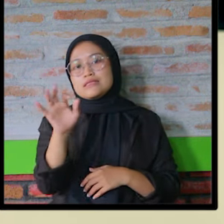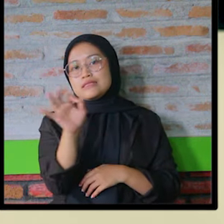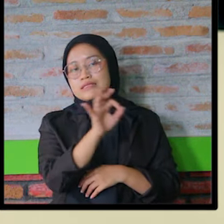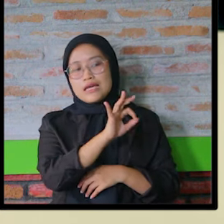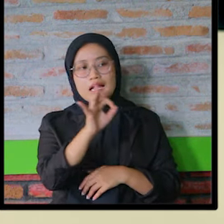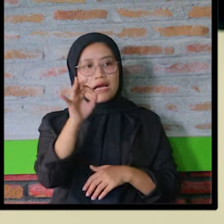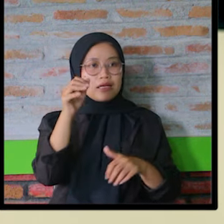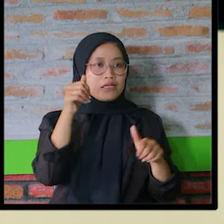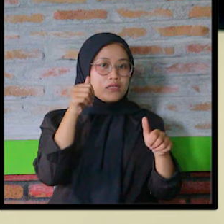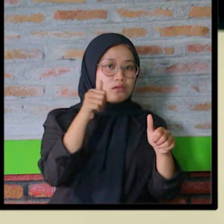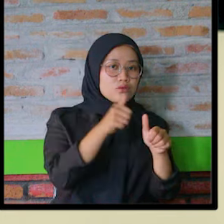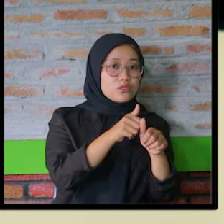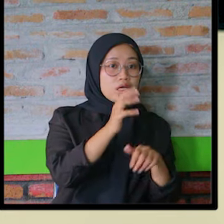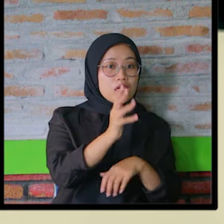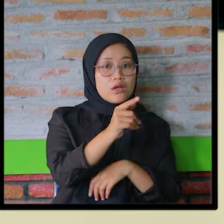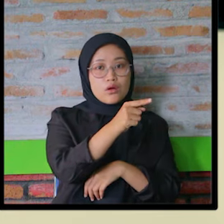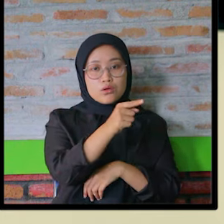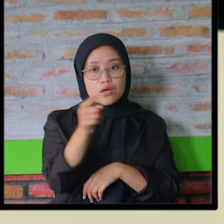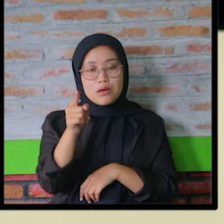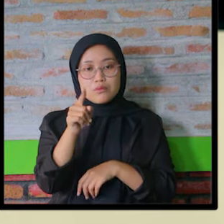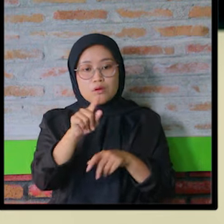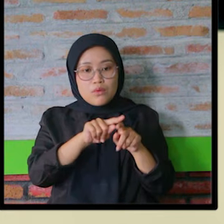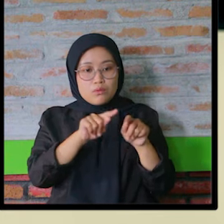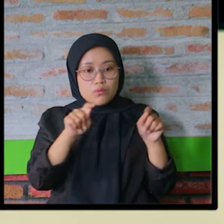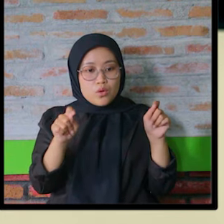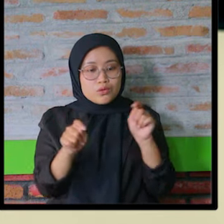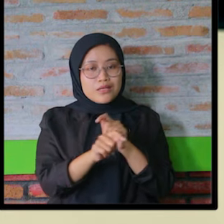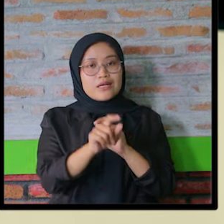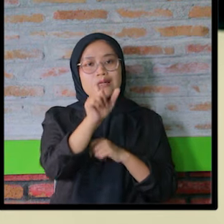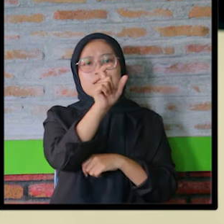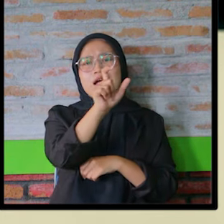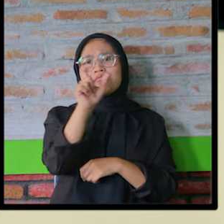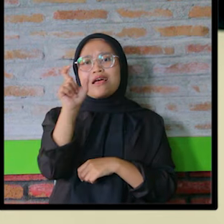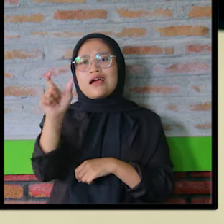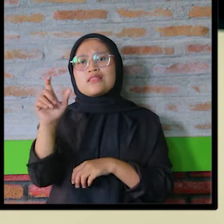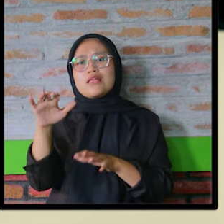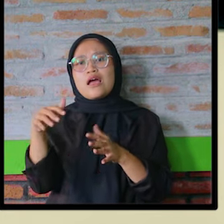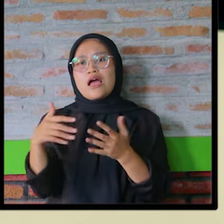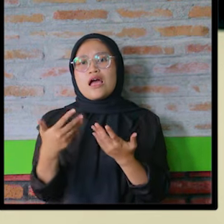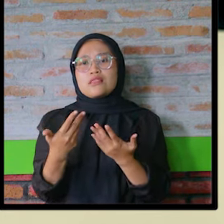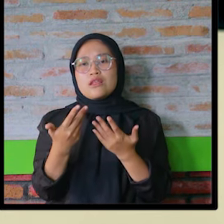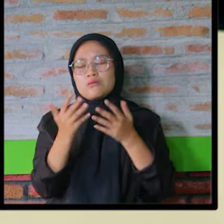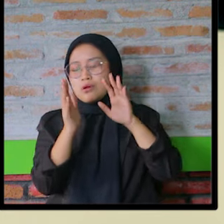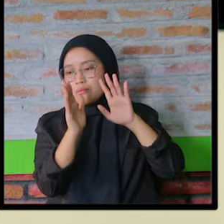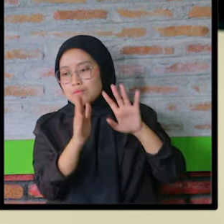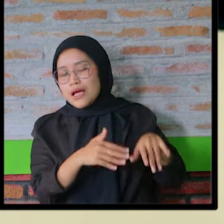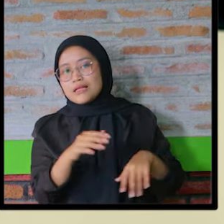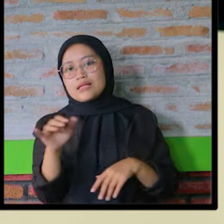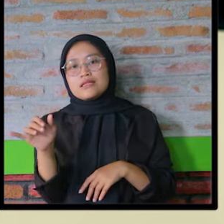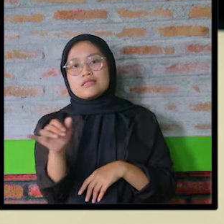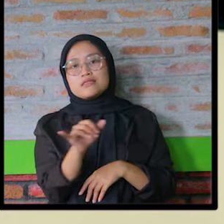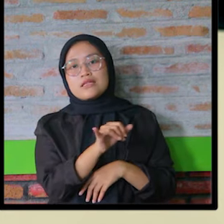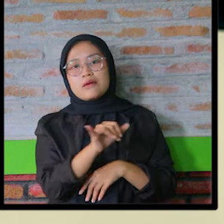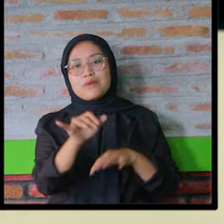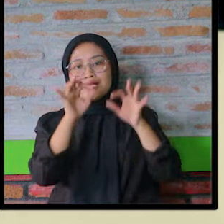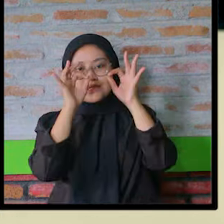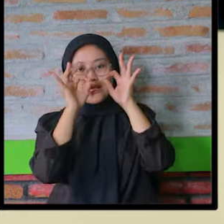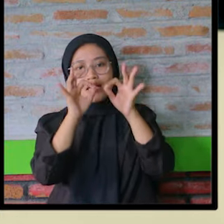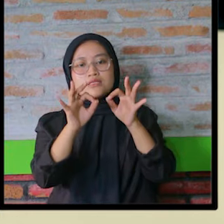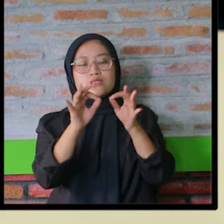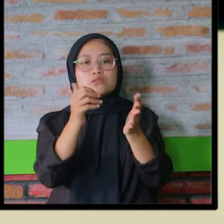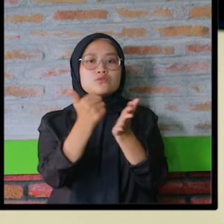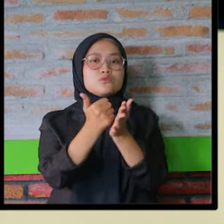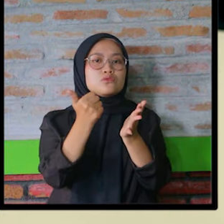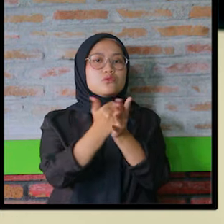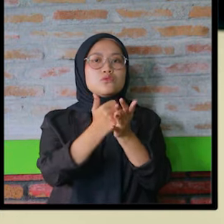Jika kamu memutar balikkan kata-kata atau berpaling enggan menjadi saksi misalnya Sesungguhnya Allah Maha